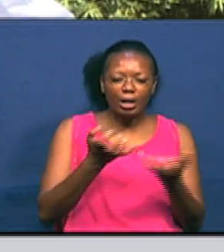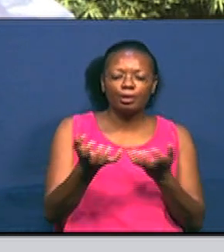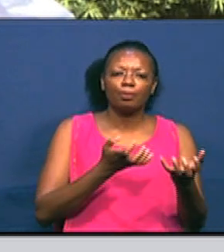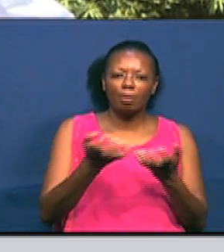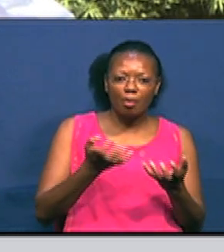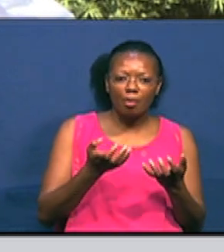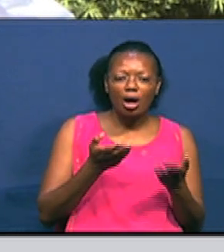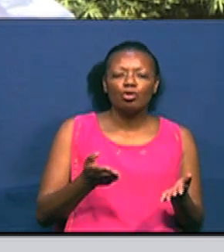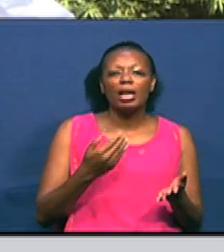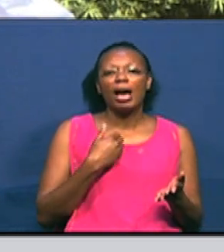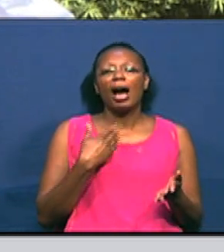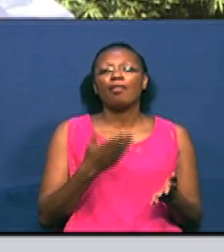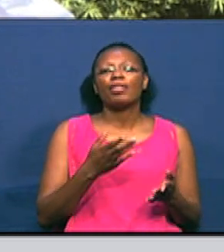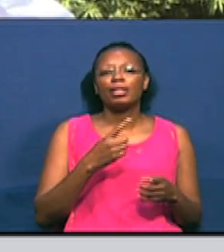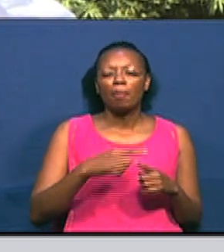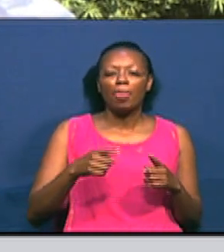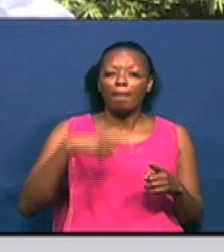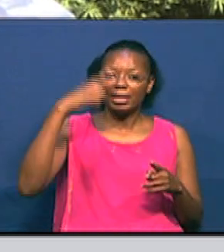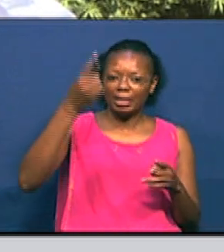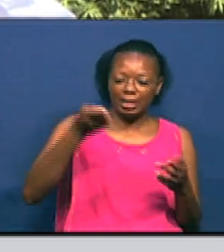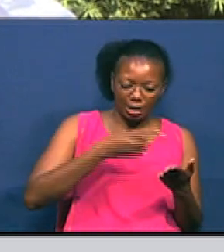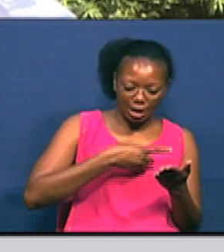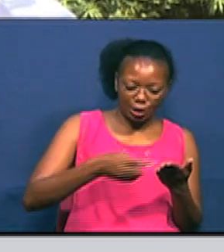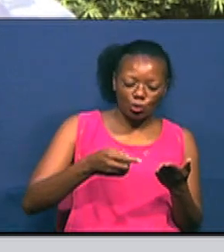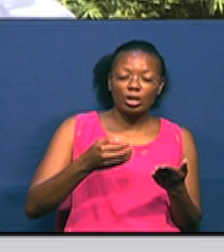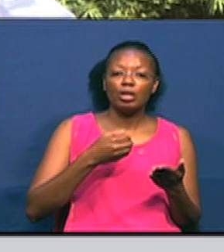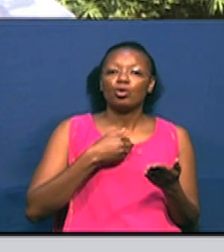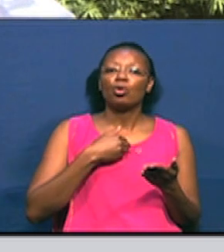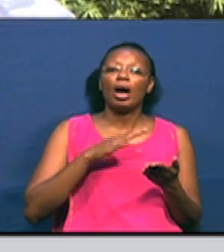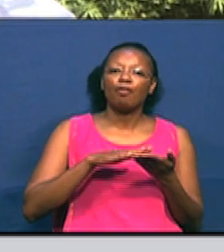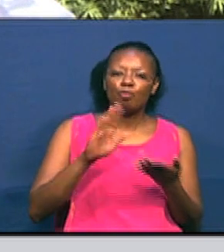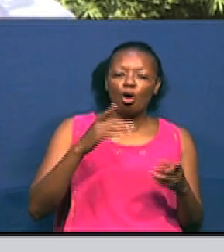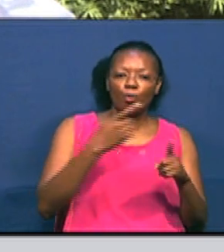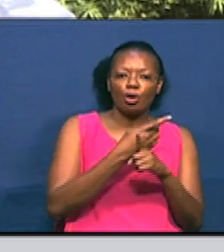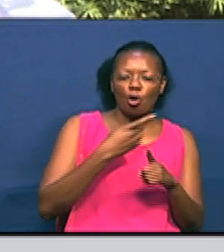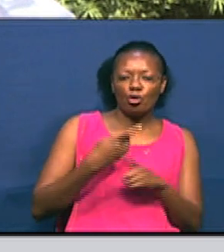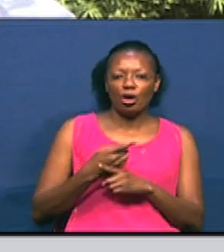hayo tulokuandalia hii leo, lakini usikose kujiunga nasi kwenye makala